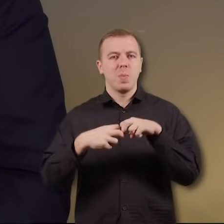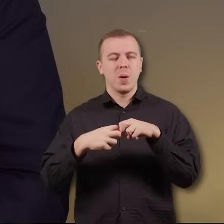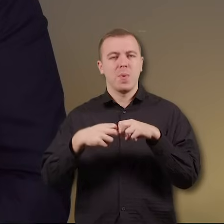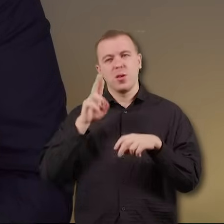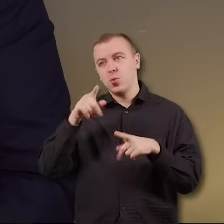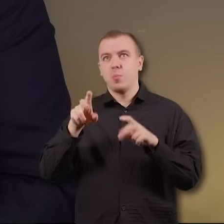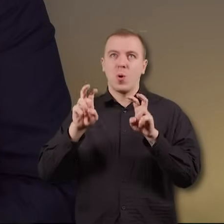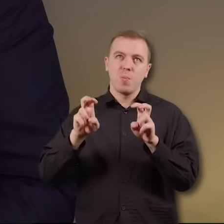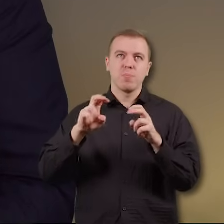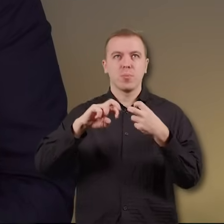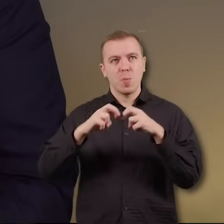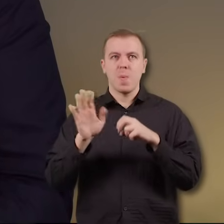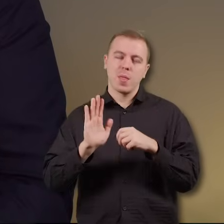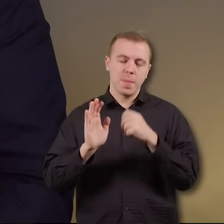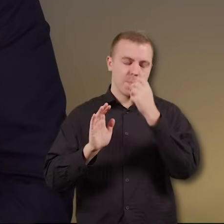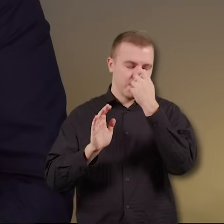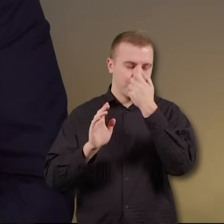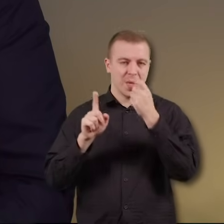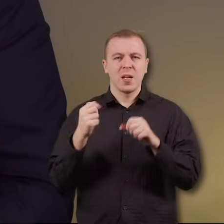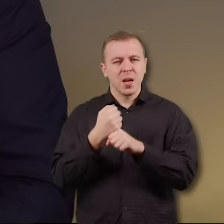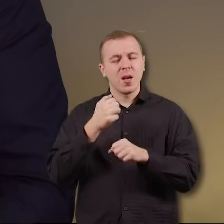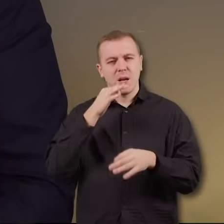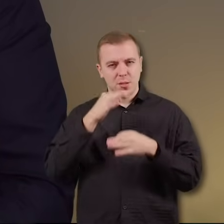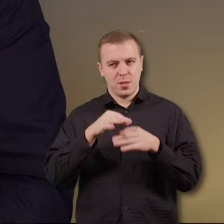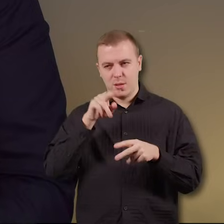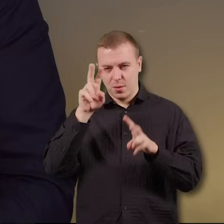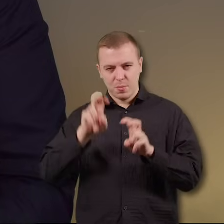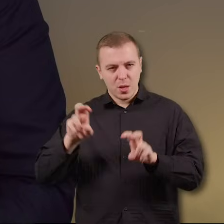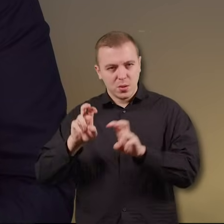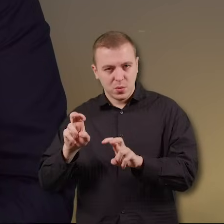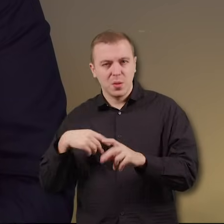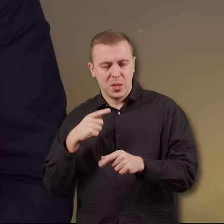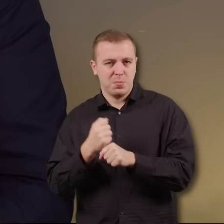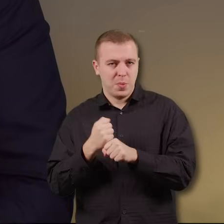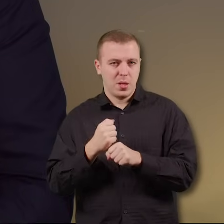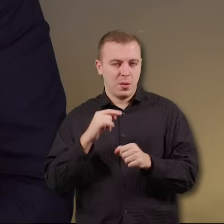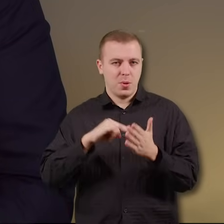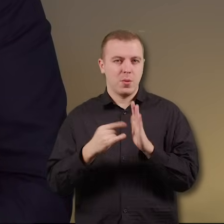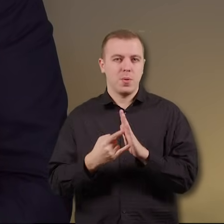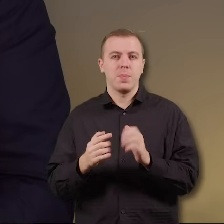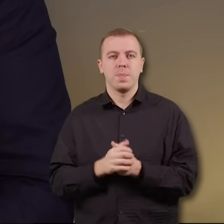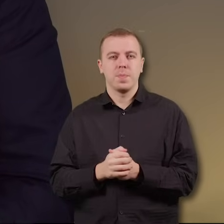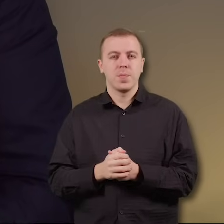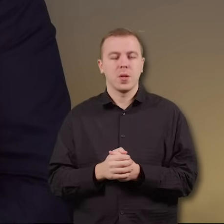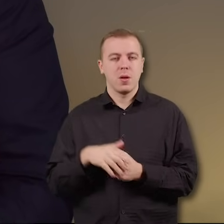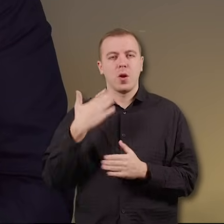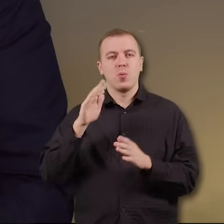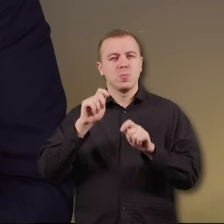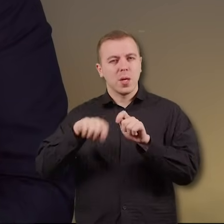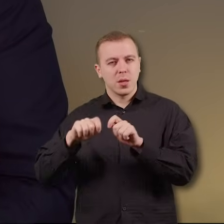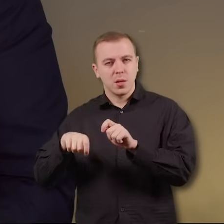ne problemą, reikėtų labai atsakingai pasižiūrėti, ką mes ir galvojam padaryti, kad būtų